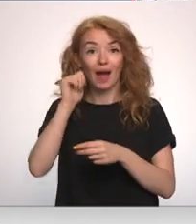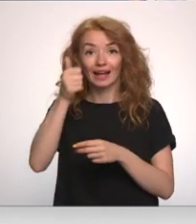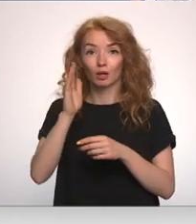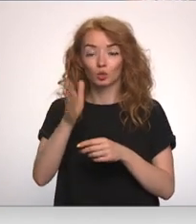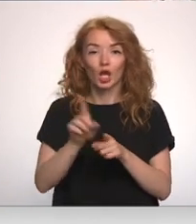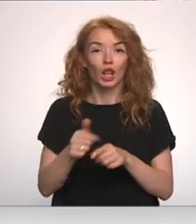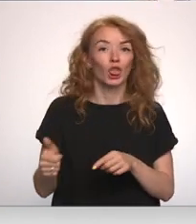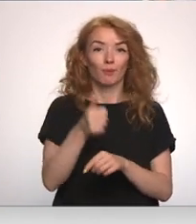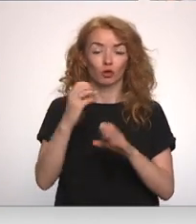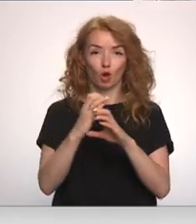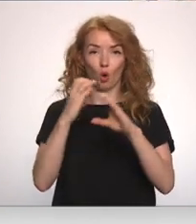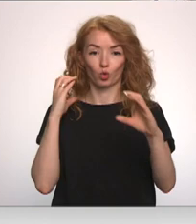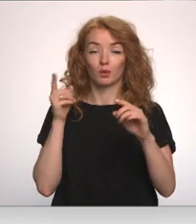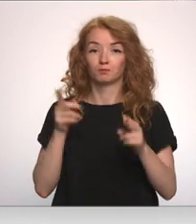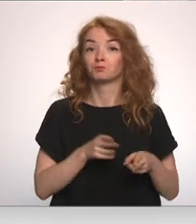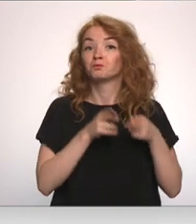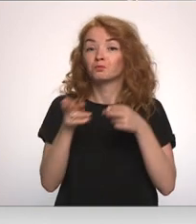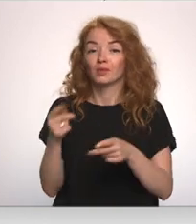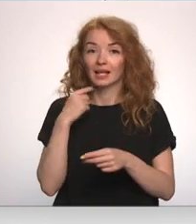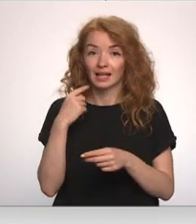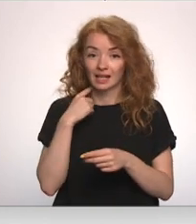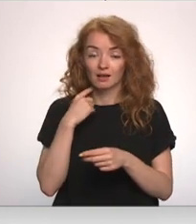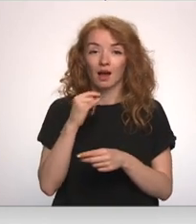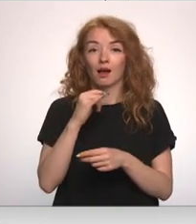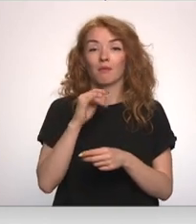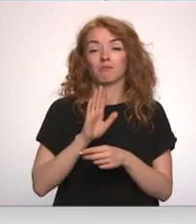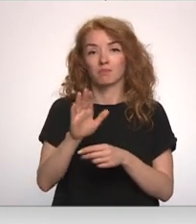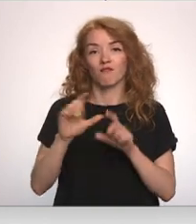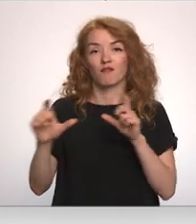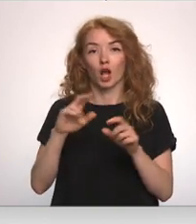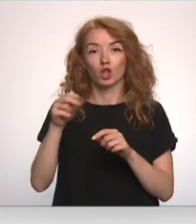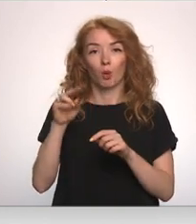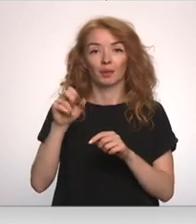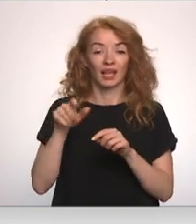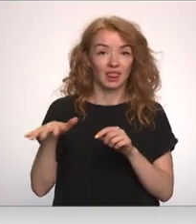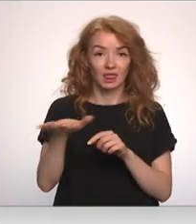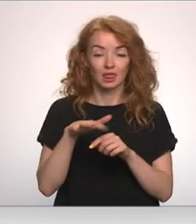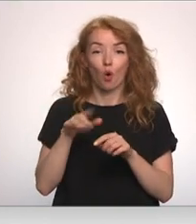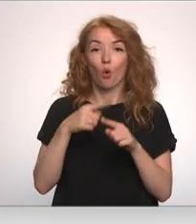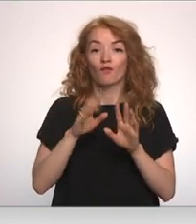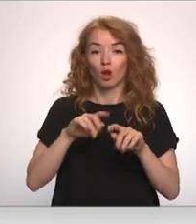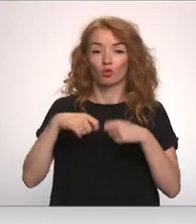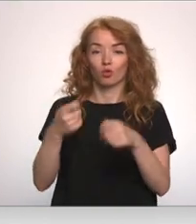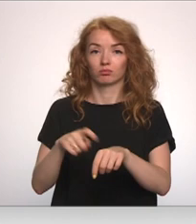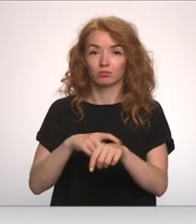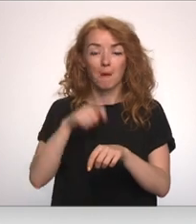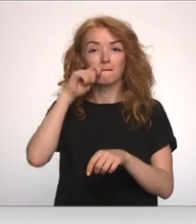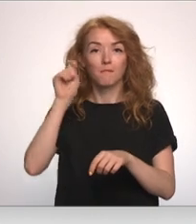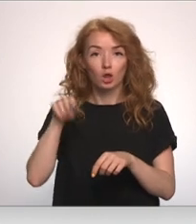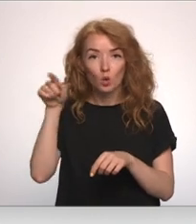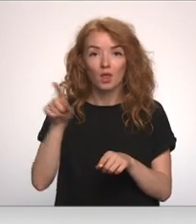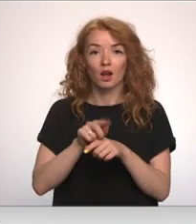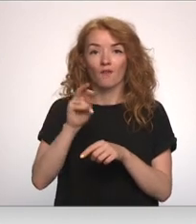arī īpašais autobuss, kas ieradīsies Rīgā Ieriķielā pie lielveikala Domina. Izbraukumos asinis varēs nodot arī Madonā un